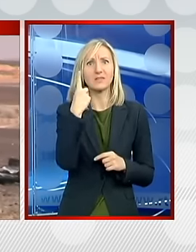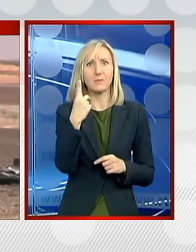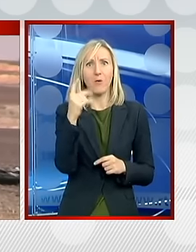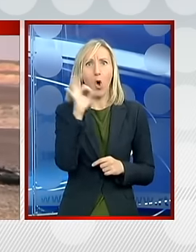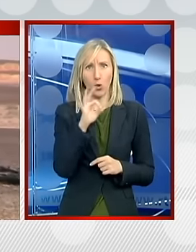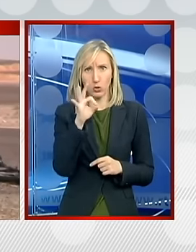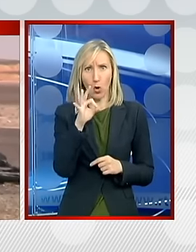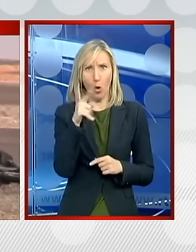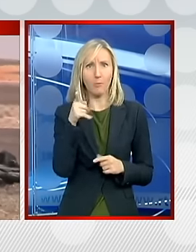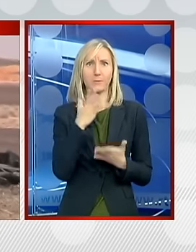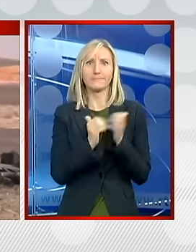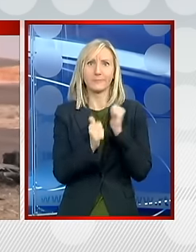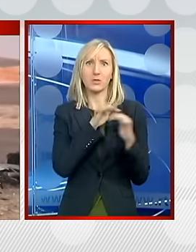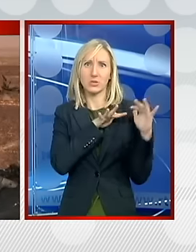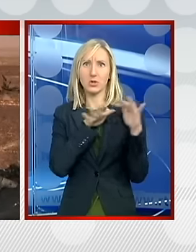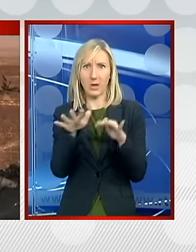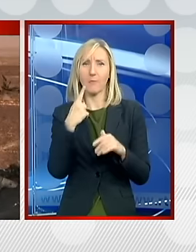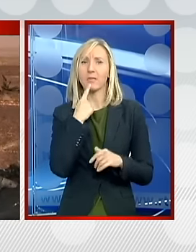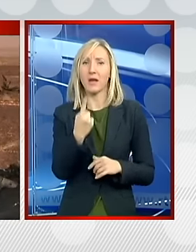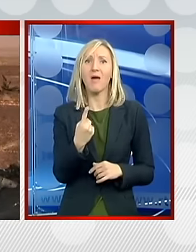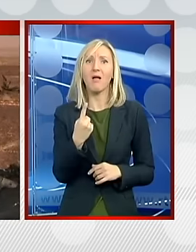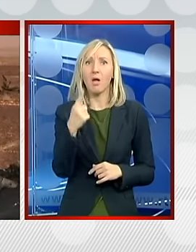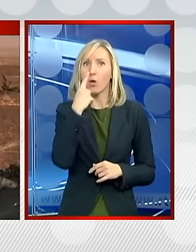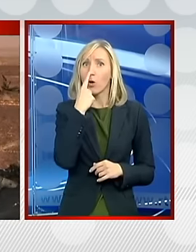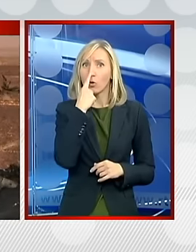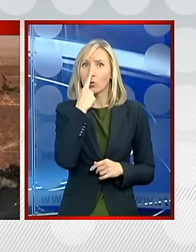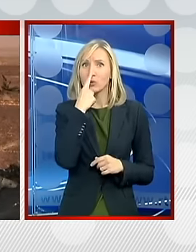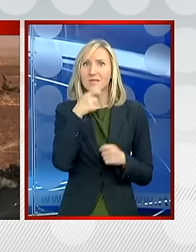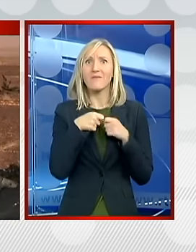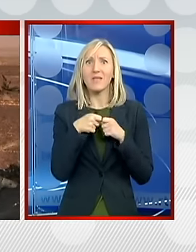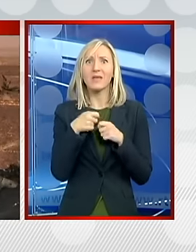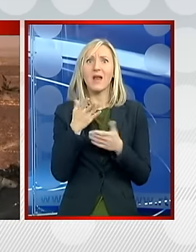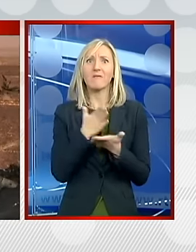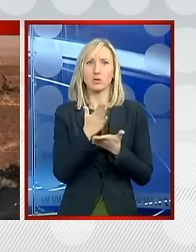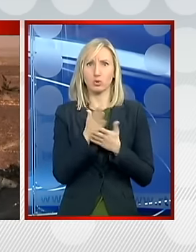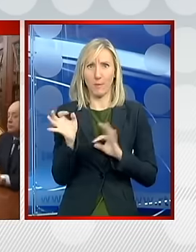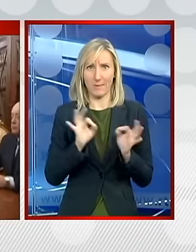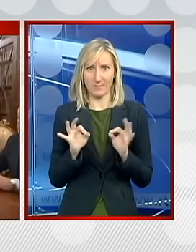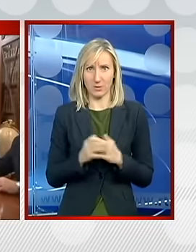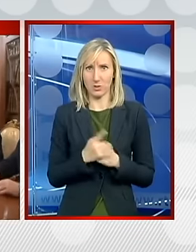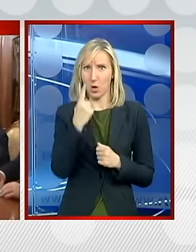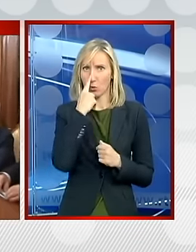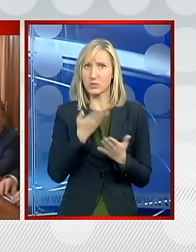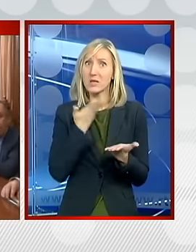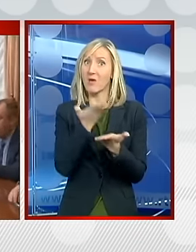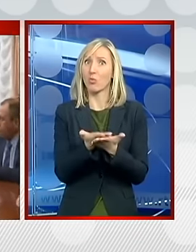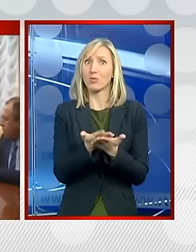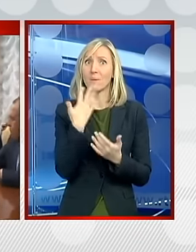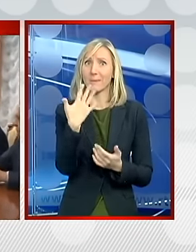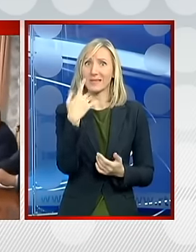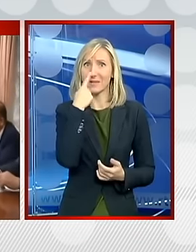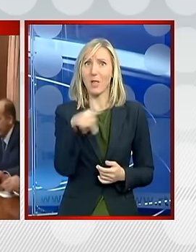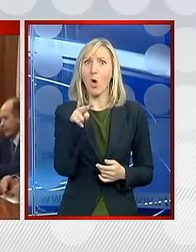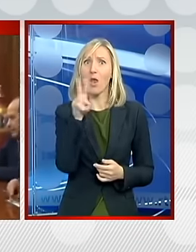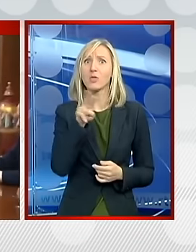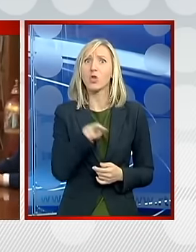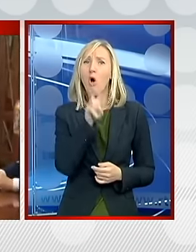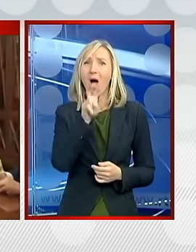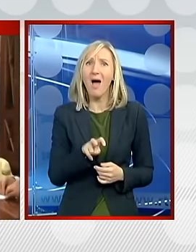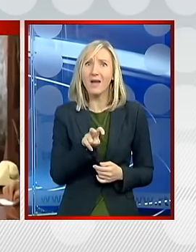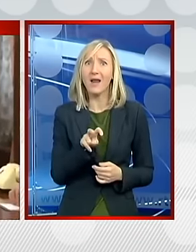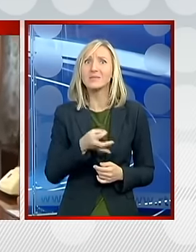oktobra izvršen je teroristički napad, saopštila je Ruska federalna služba bezbednosti. Rusija nudi 50 miliona dolara za informacije